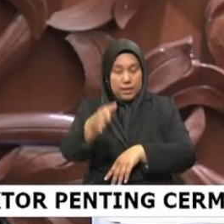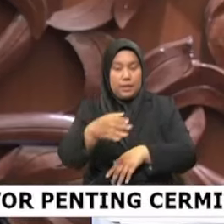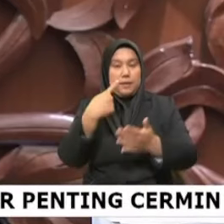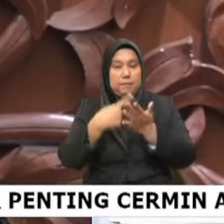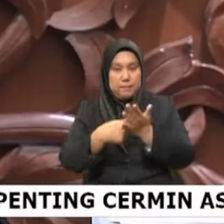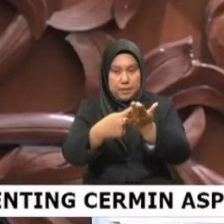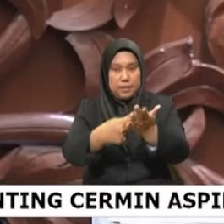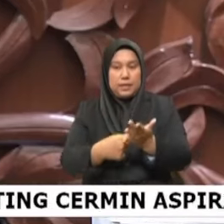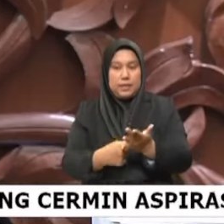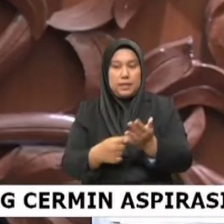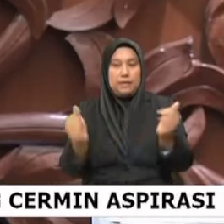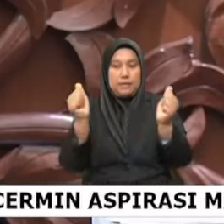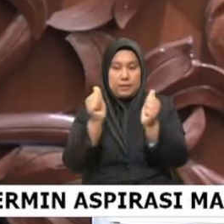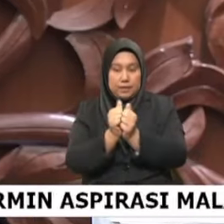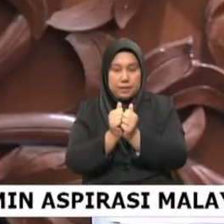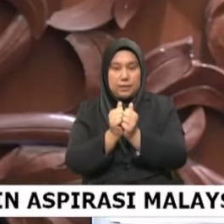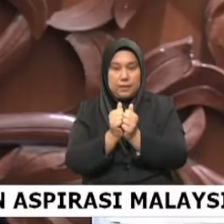dengan